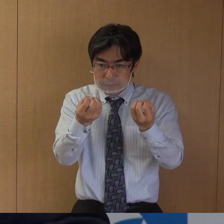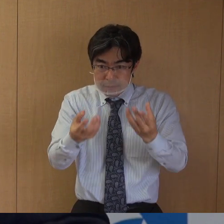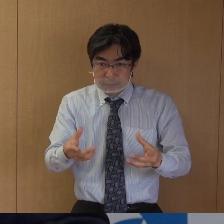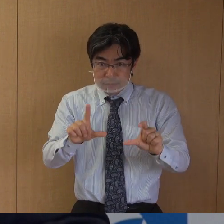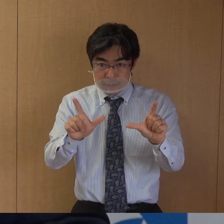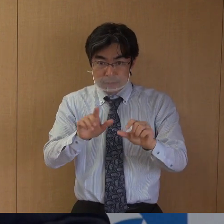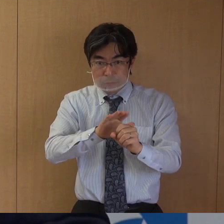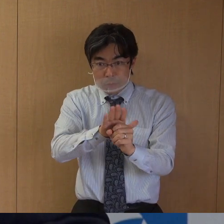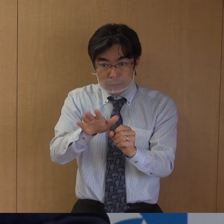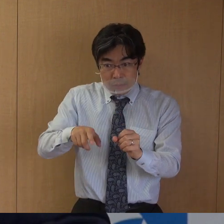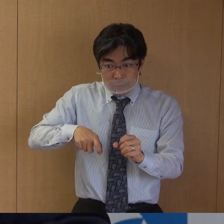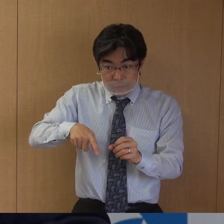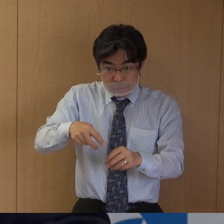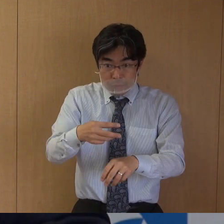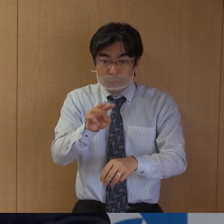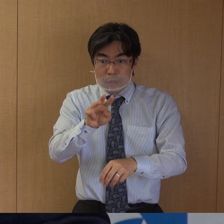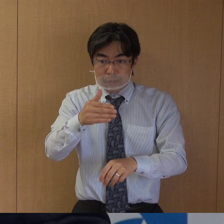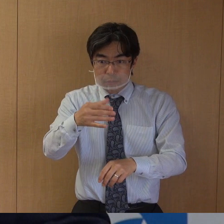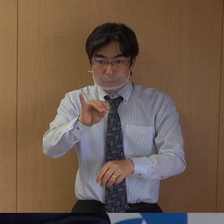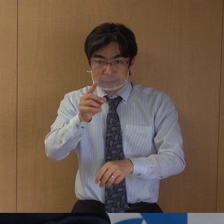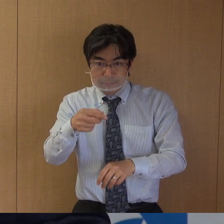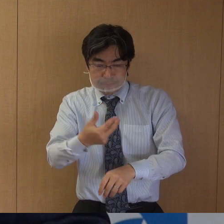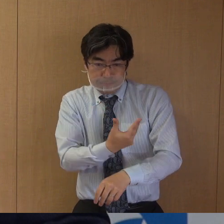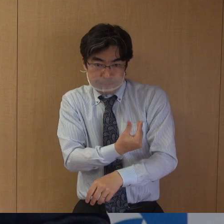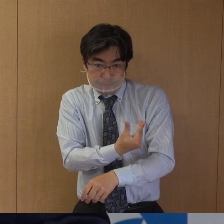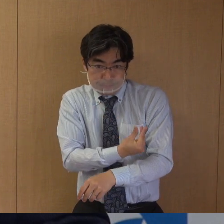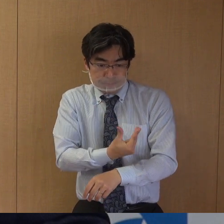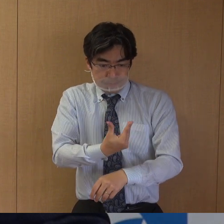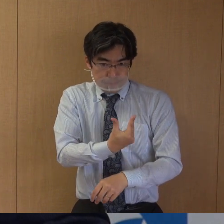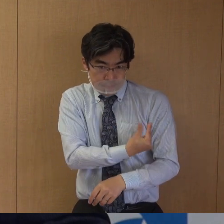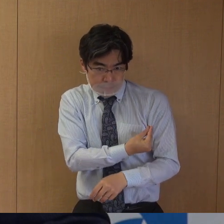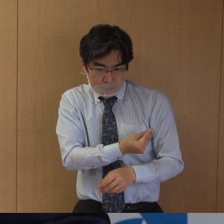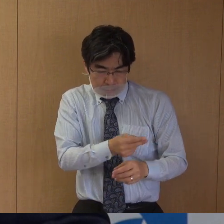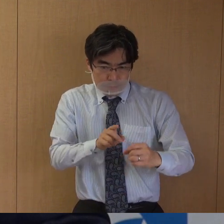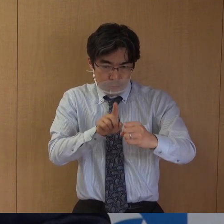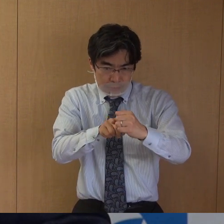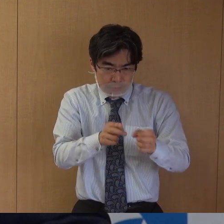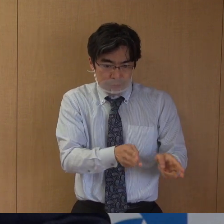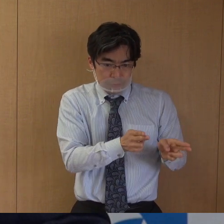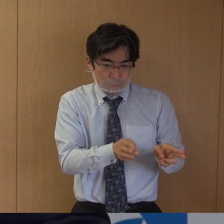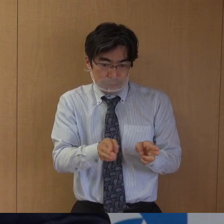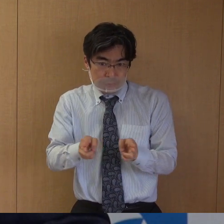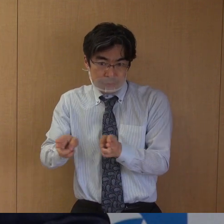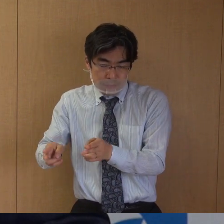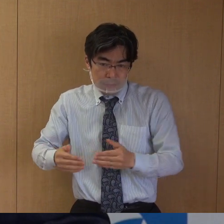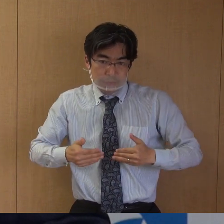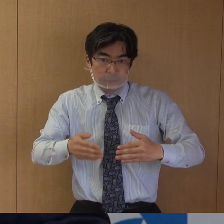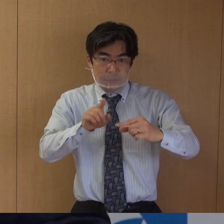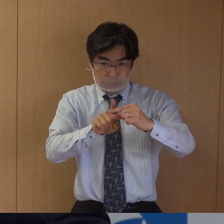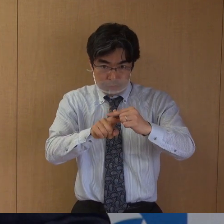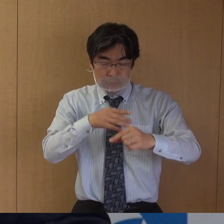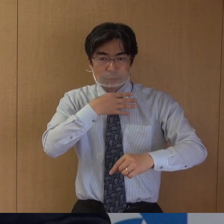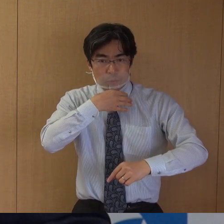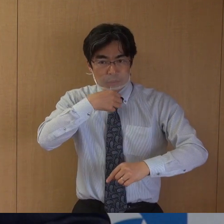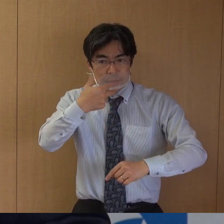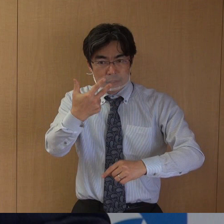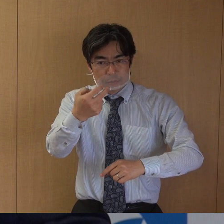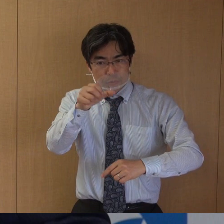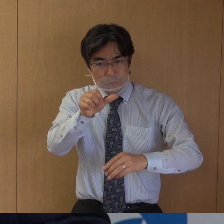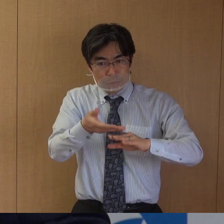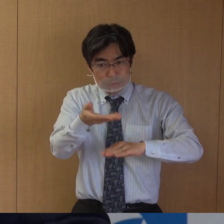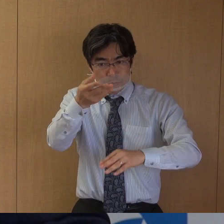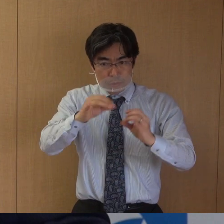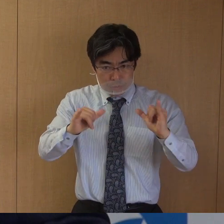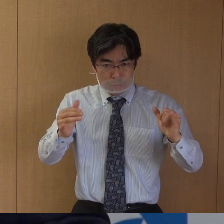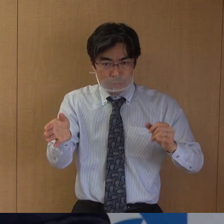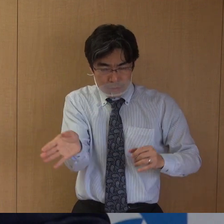ナウイルスワクチンの接種に向けた準備を進めており、75歳以上の方から順次